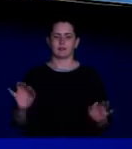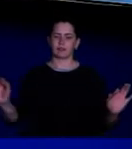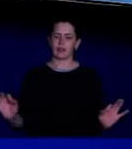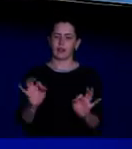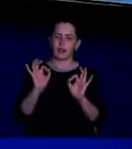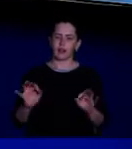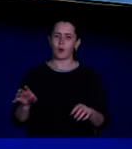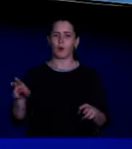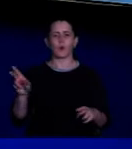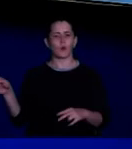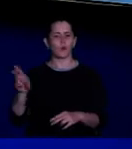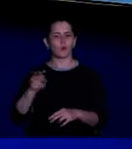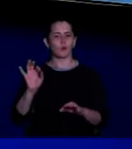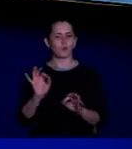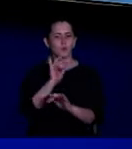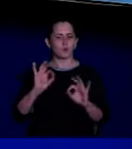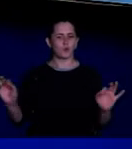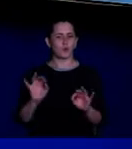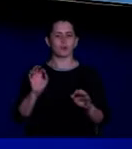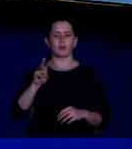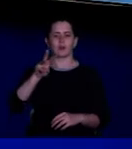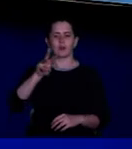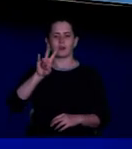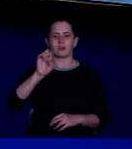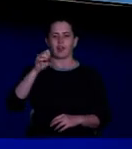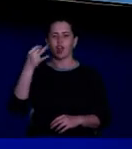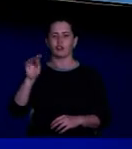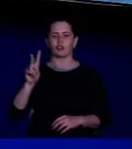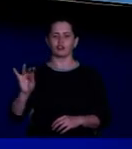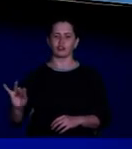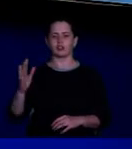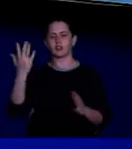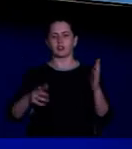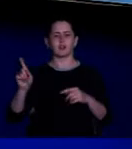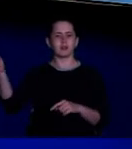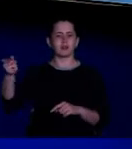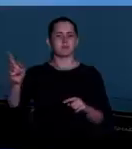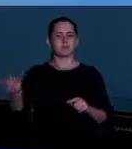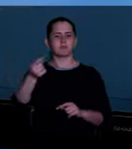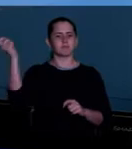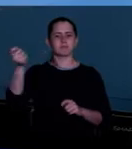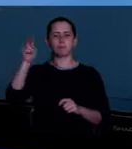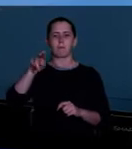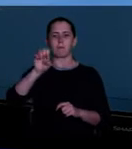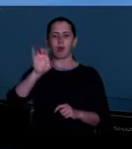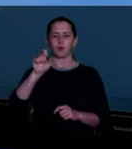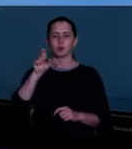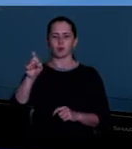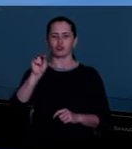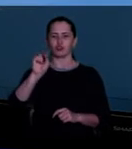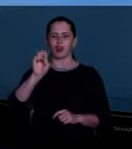Играл ли музыкант найчи? Или в полях пастух чабан? Возьмешь и